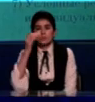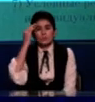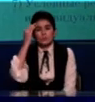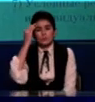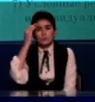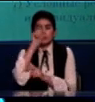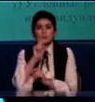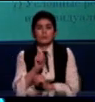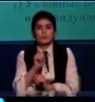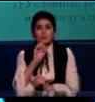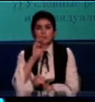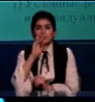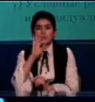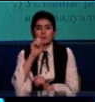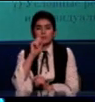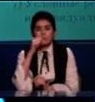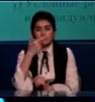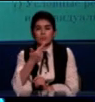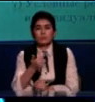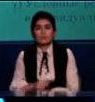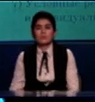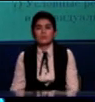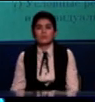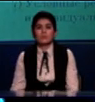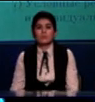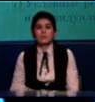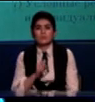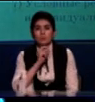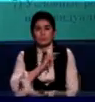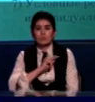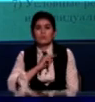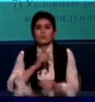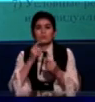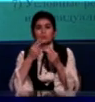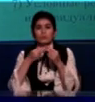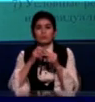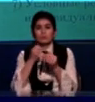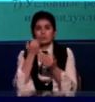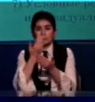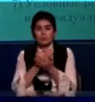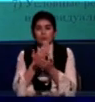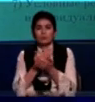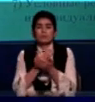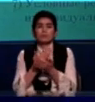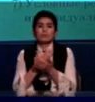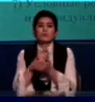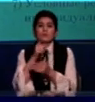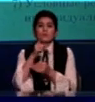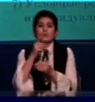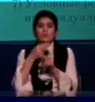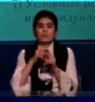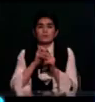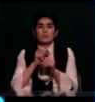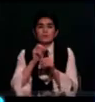головной и спиной мозг, центротяжное волокно, рабочий орган. Например, рецептор, вы